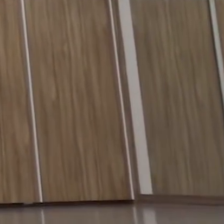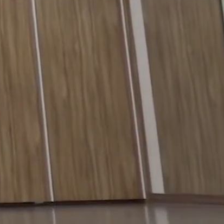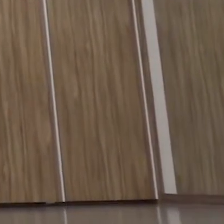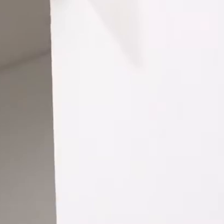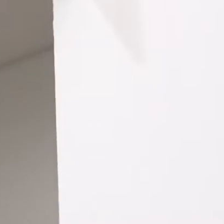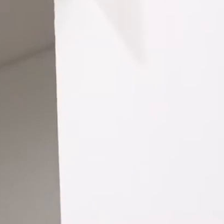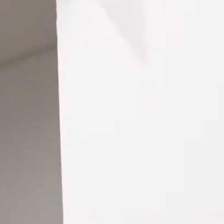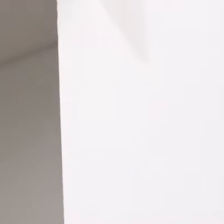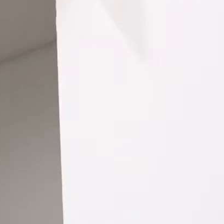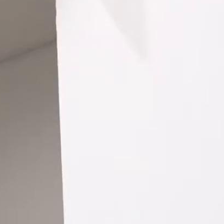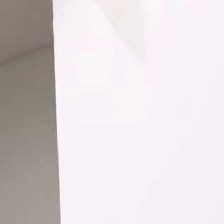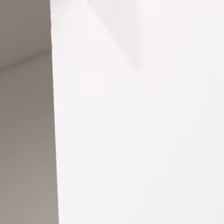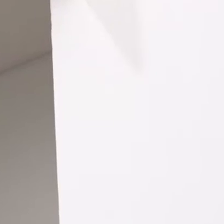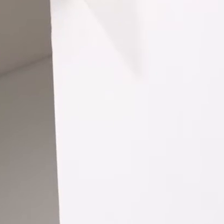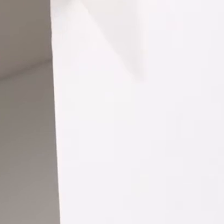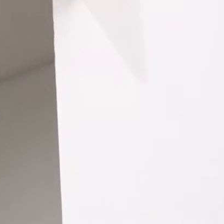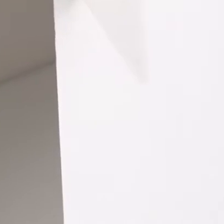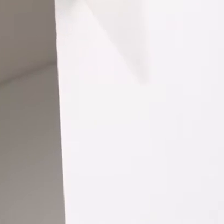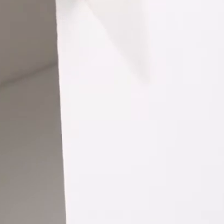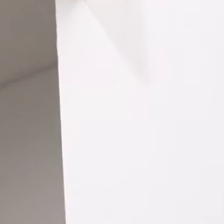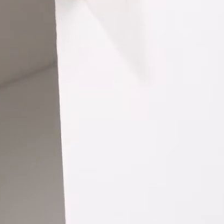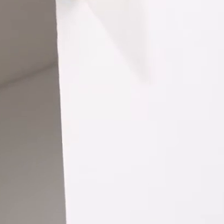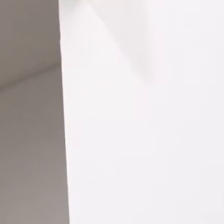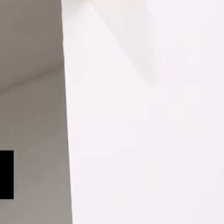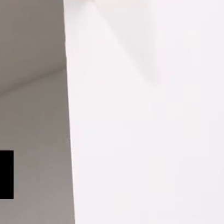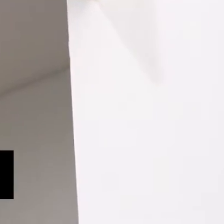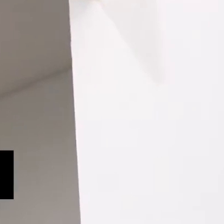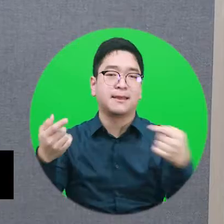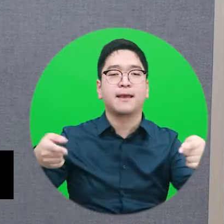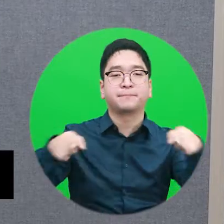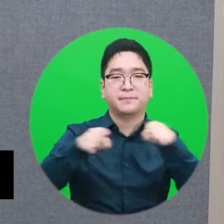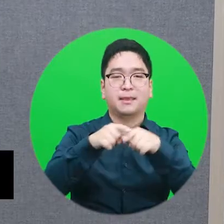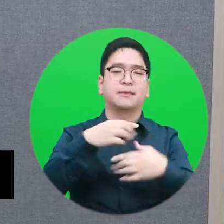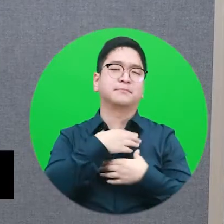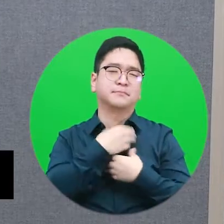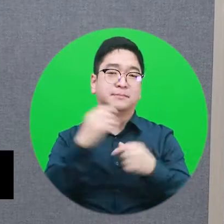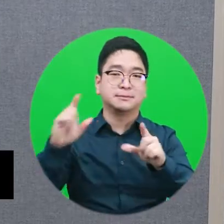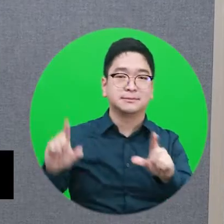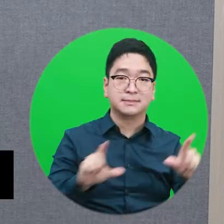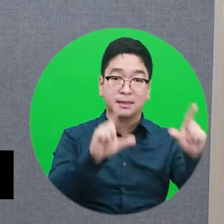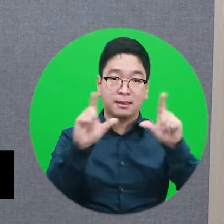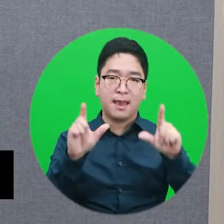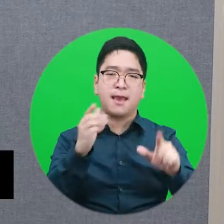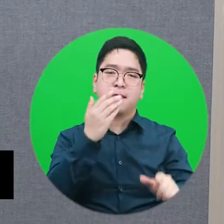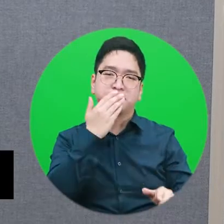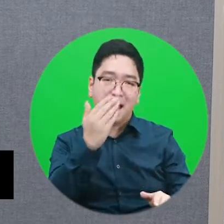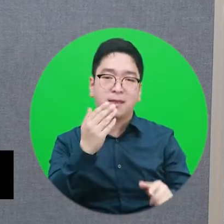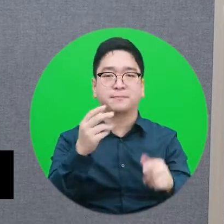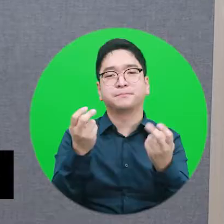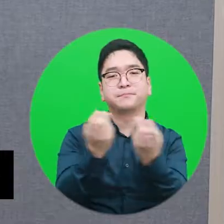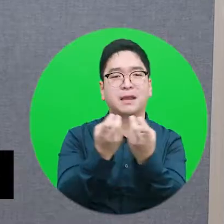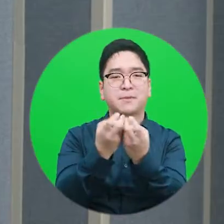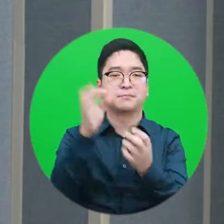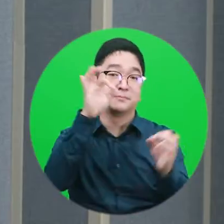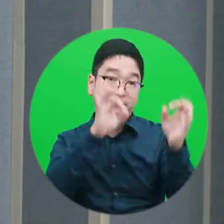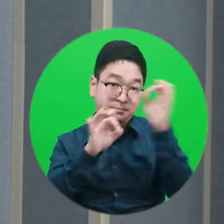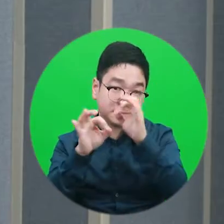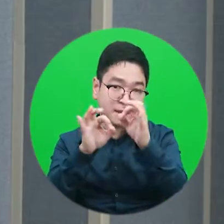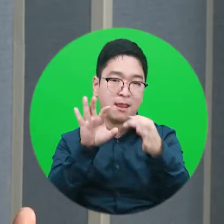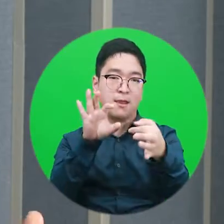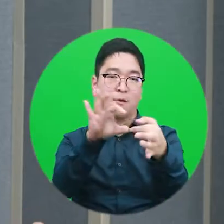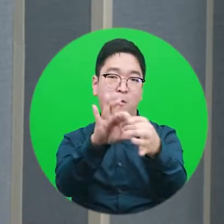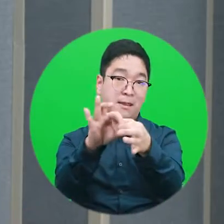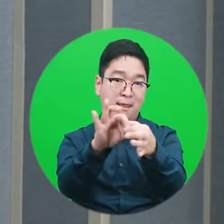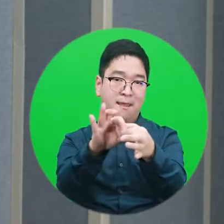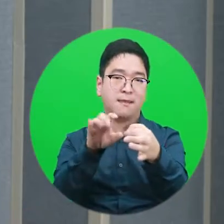안에서 당사자분들께서 배제되지 않고 다른 지역 주민분들과 함께 생활하실 수 있도록 그런